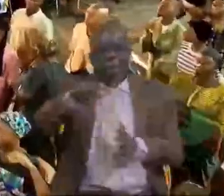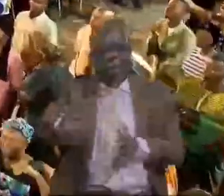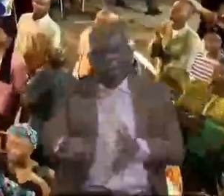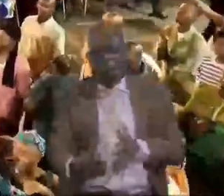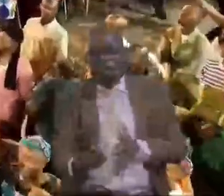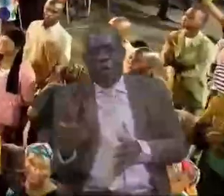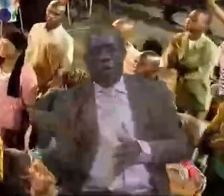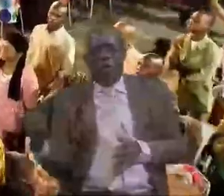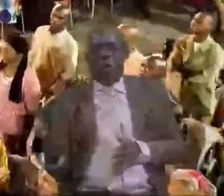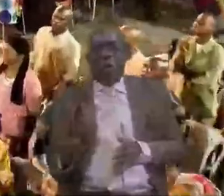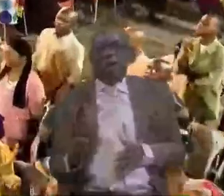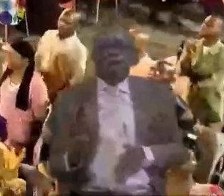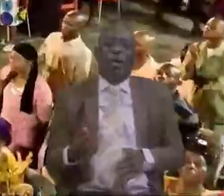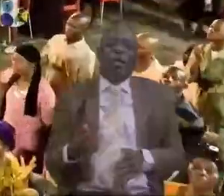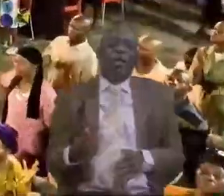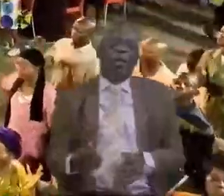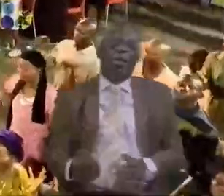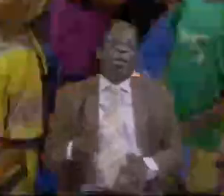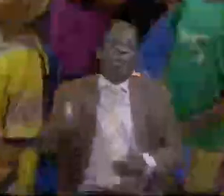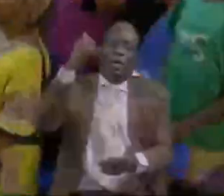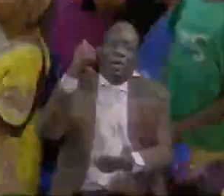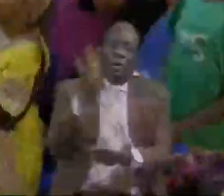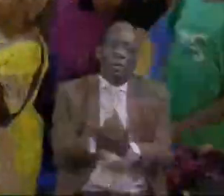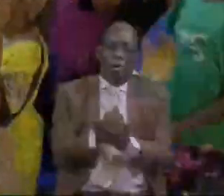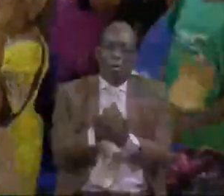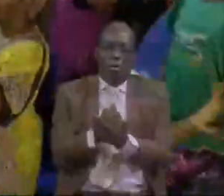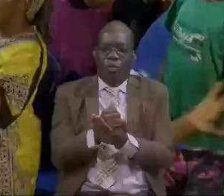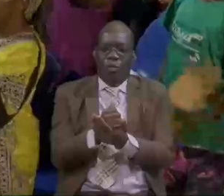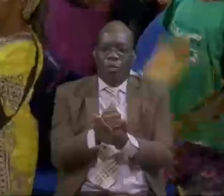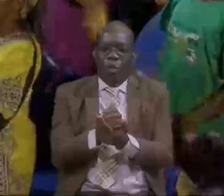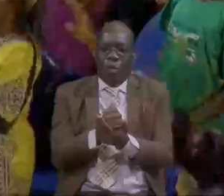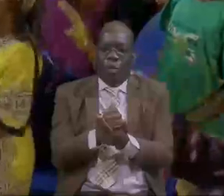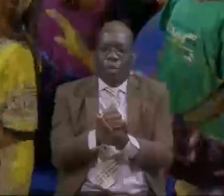Un autre amen du lieu principal.